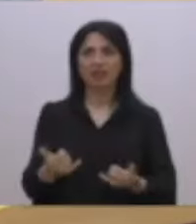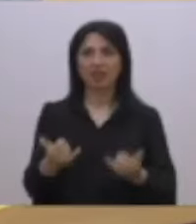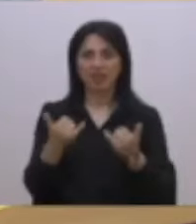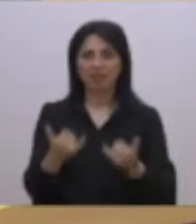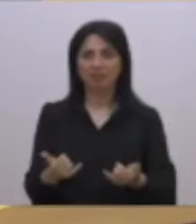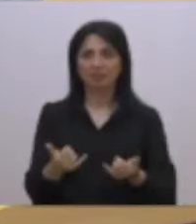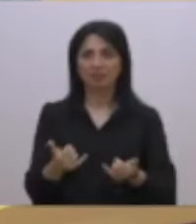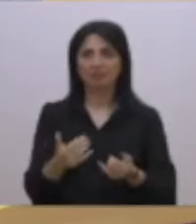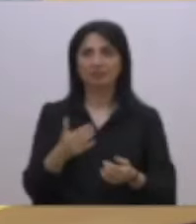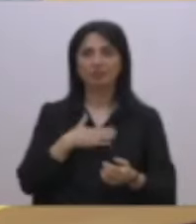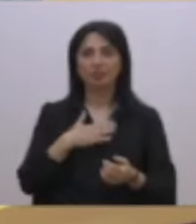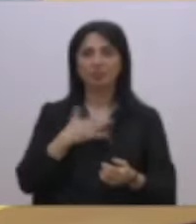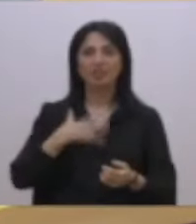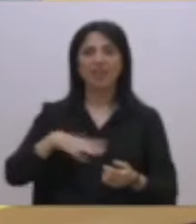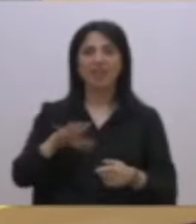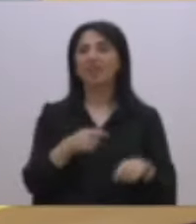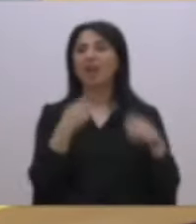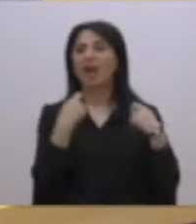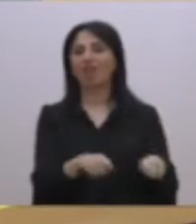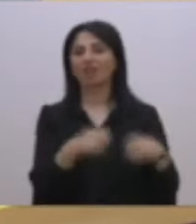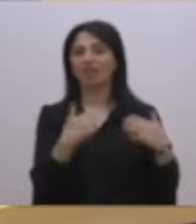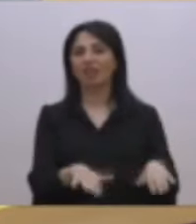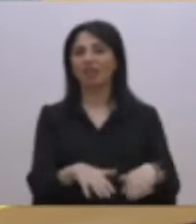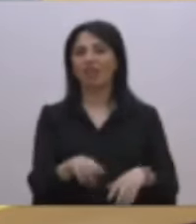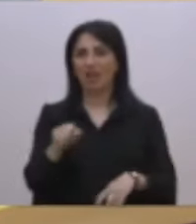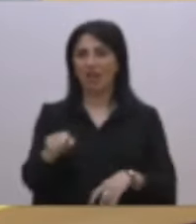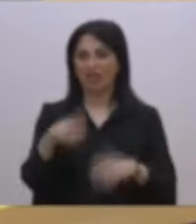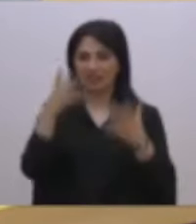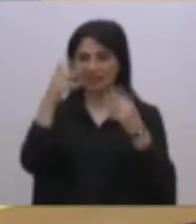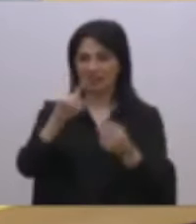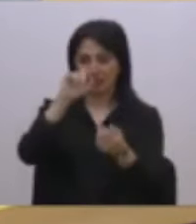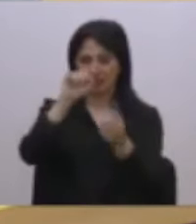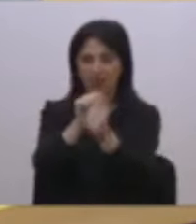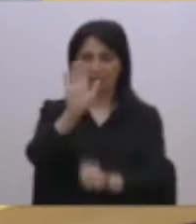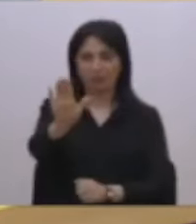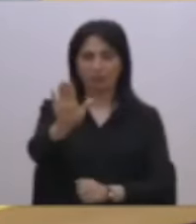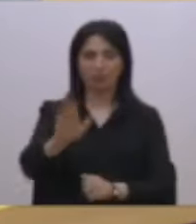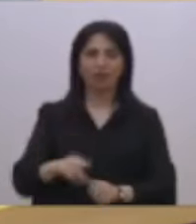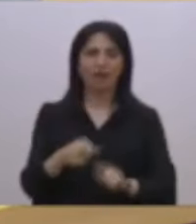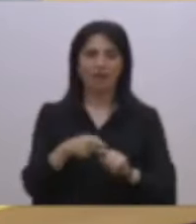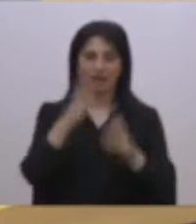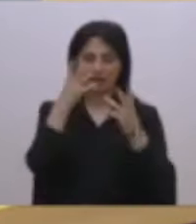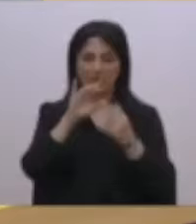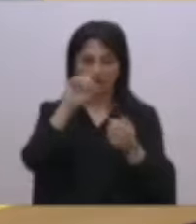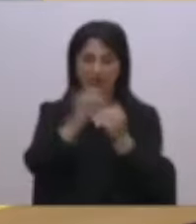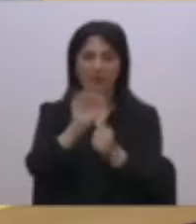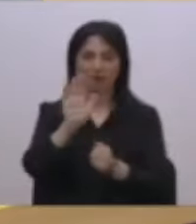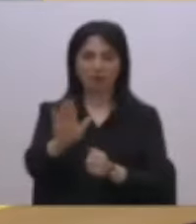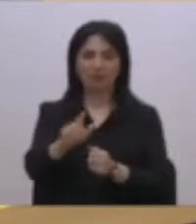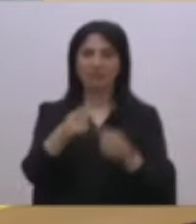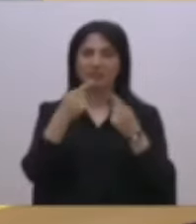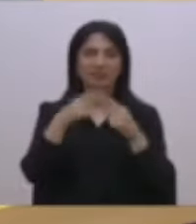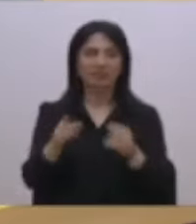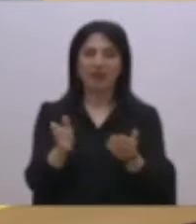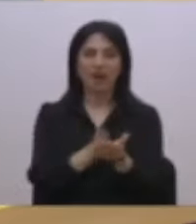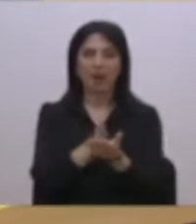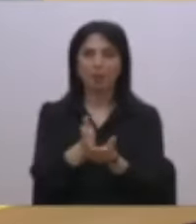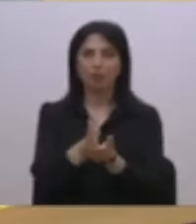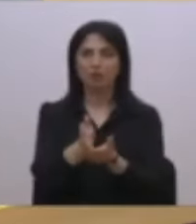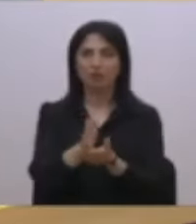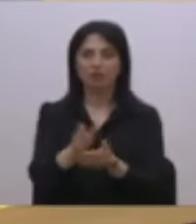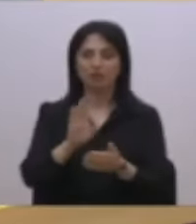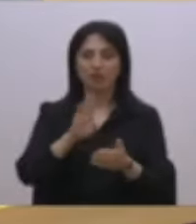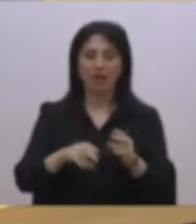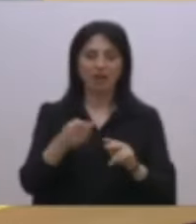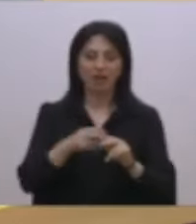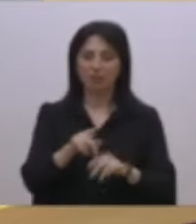მე დღეს ჩემი ქვეყანა გავყიდე, აი ეს დღე დაიმახსოვრეთ. ეს დღე დაიმახსოვრეთ, იმიტომ რომ სხვა გამოსავალი